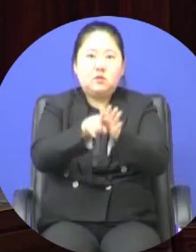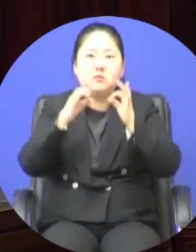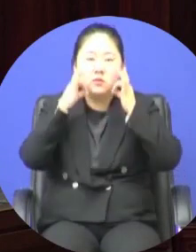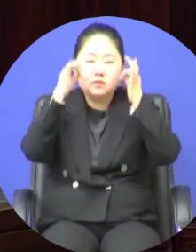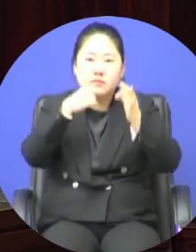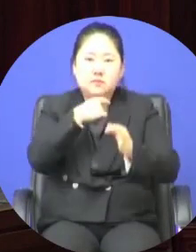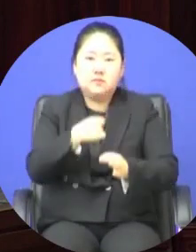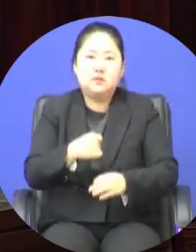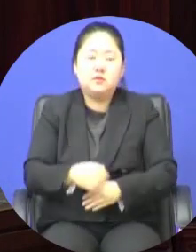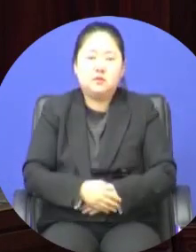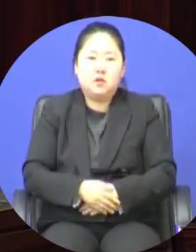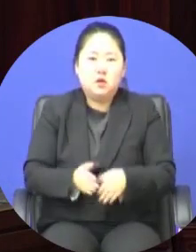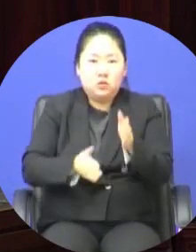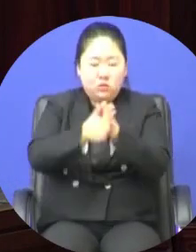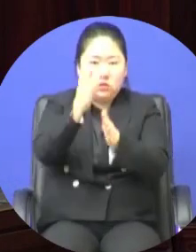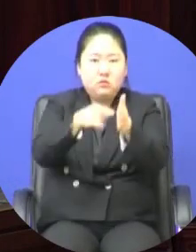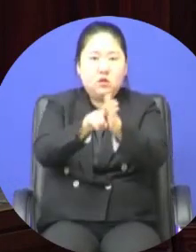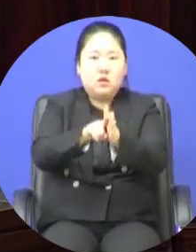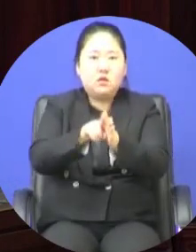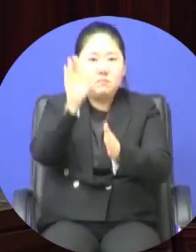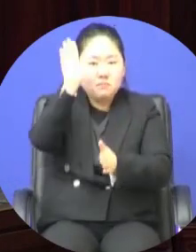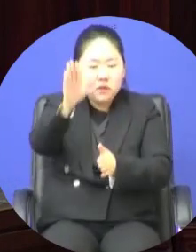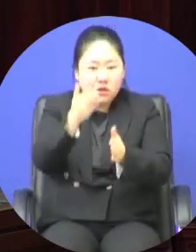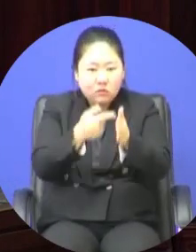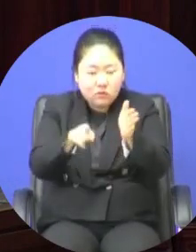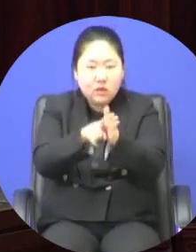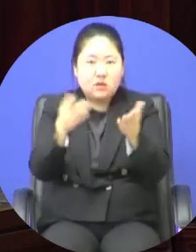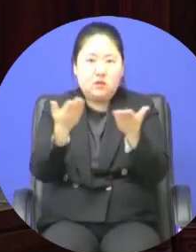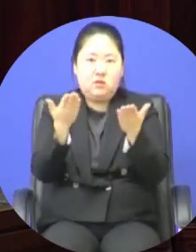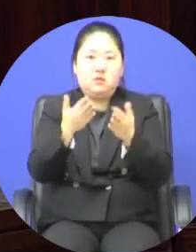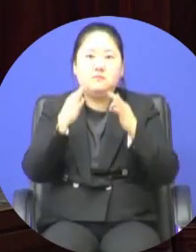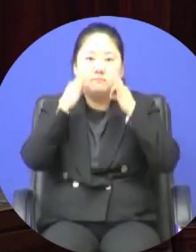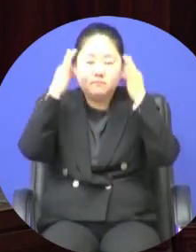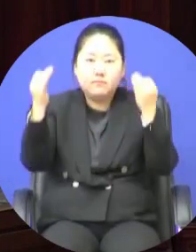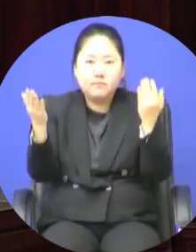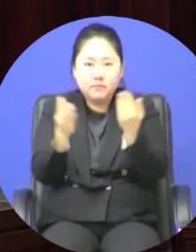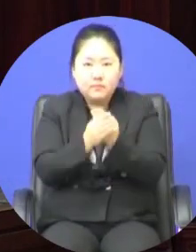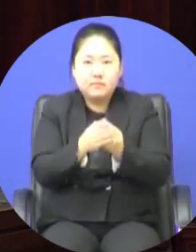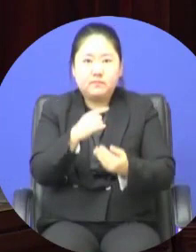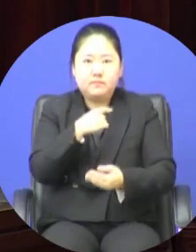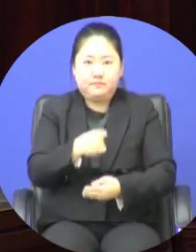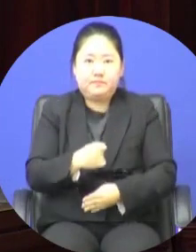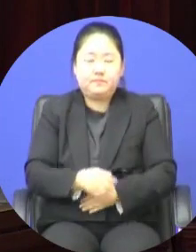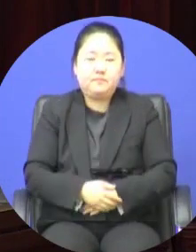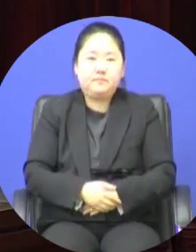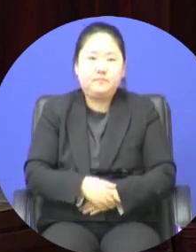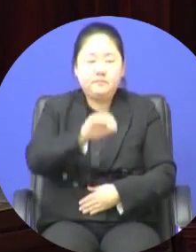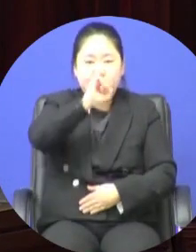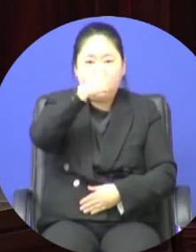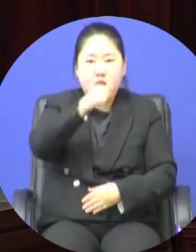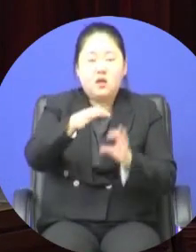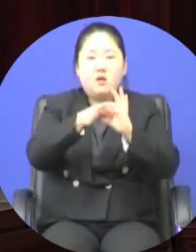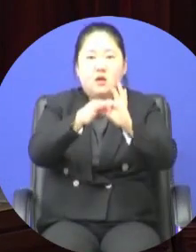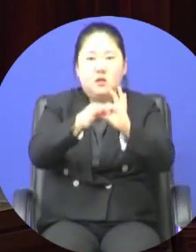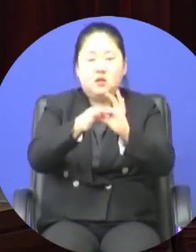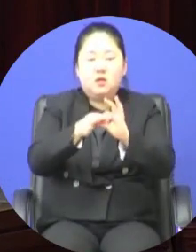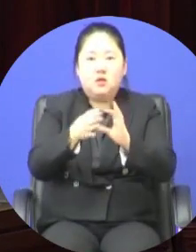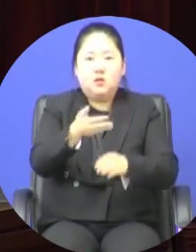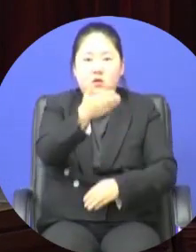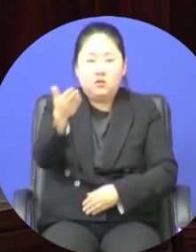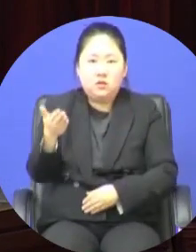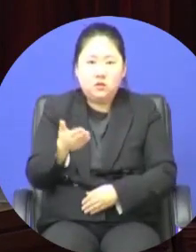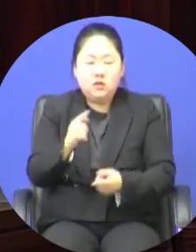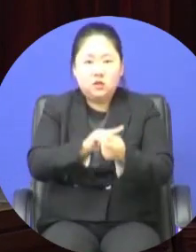도시의 미래를 준비하는 일에도 최선을 다하겠습니다. 끝으로 예산안과 관련하여 의원님들의 대승적 차원의